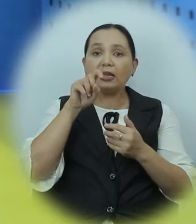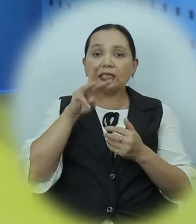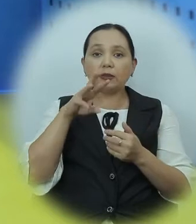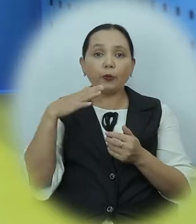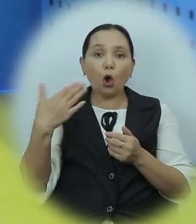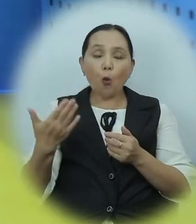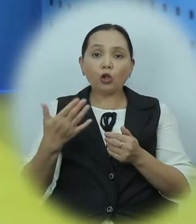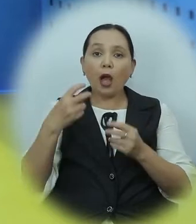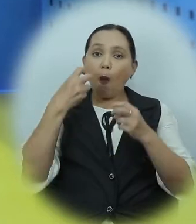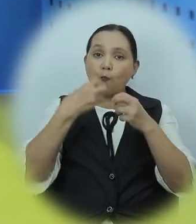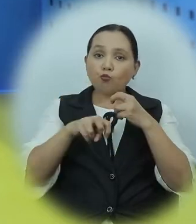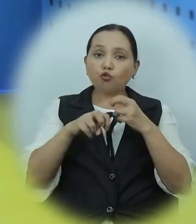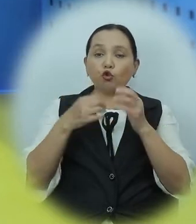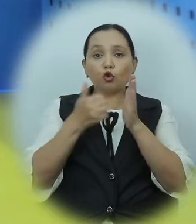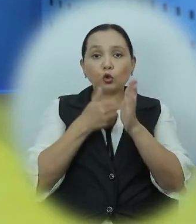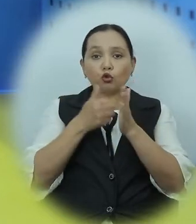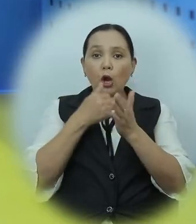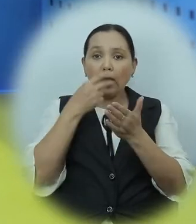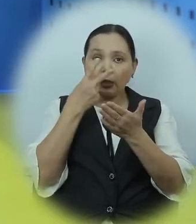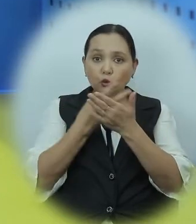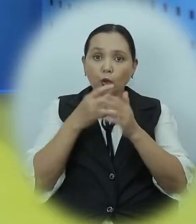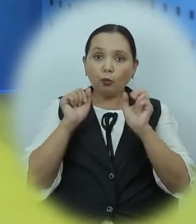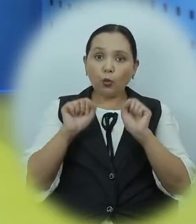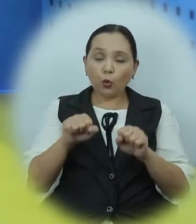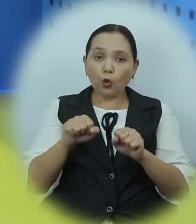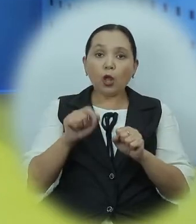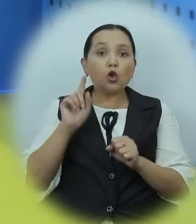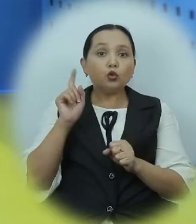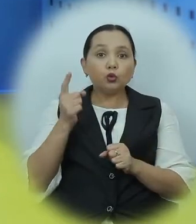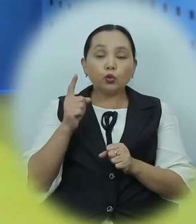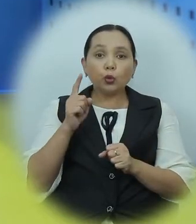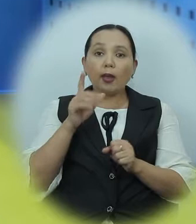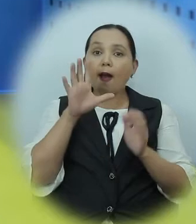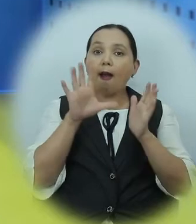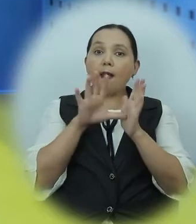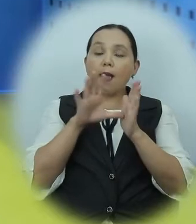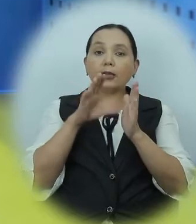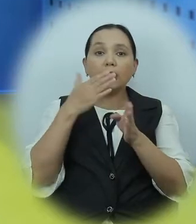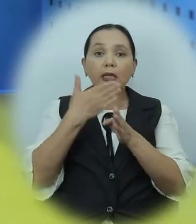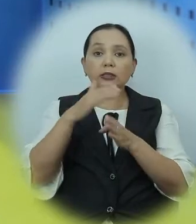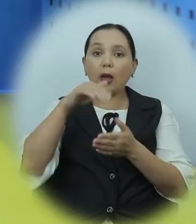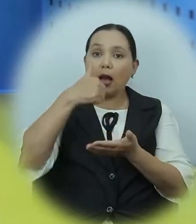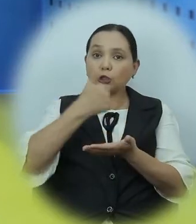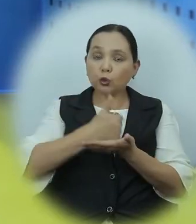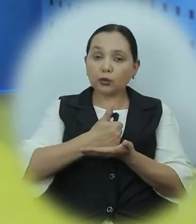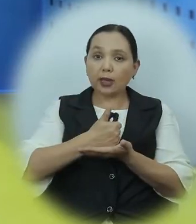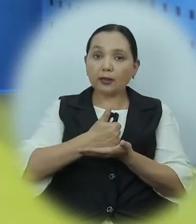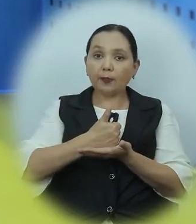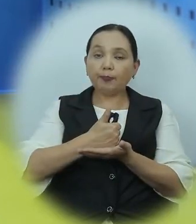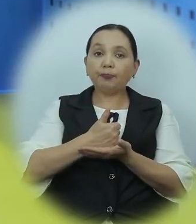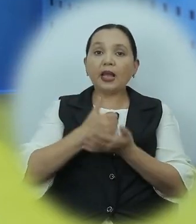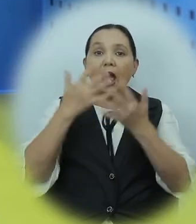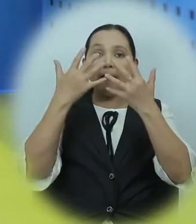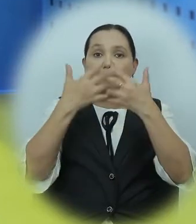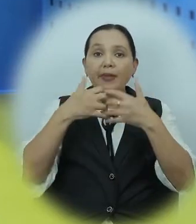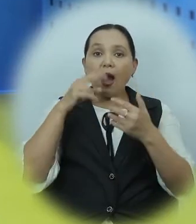tomonida buzuqning nuqsonlarini uchratishingiz mumkin. Chunki elektr qismi asosan